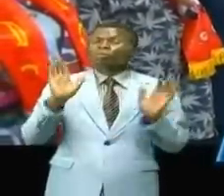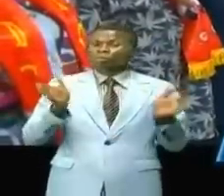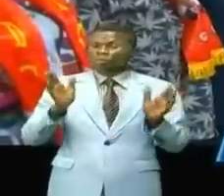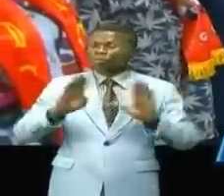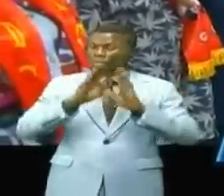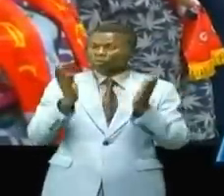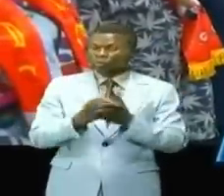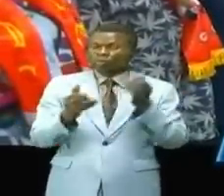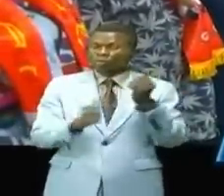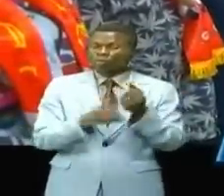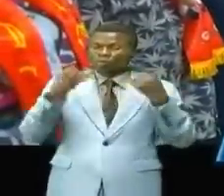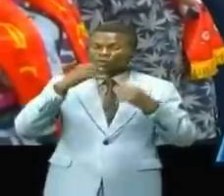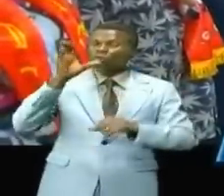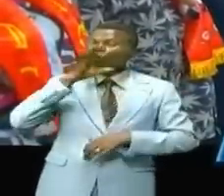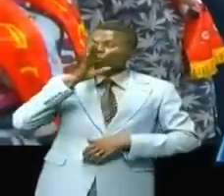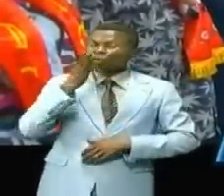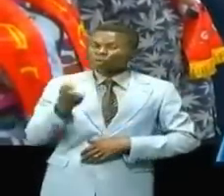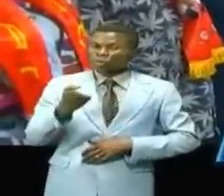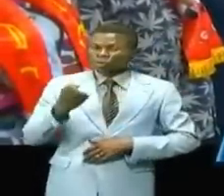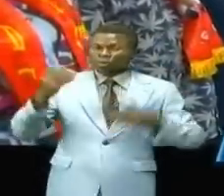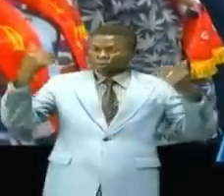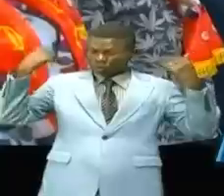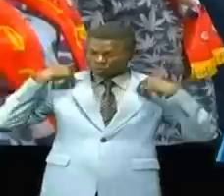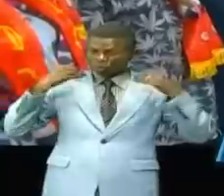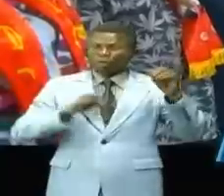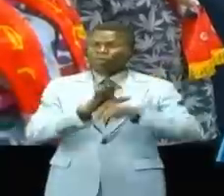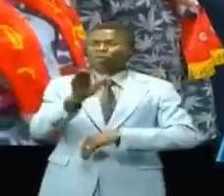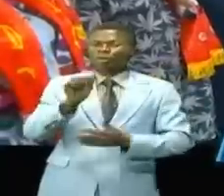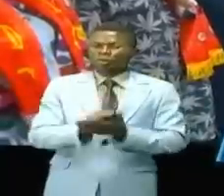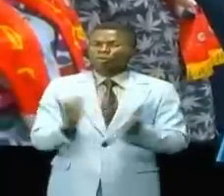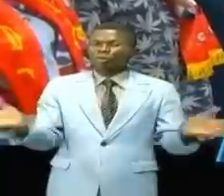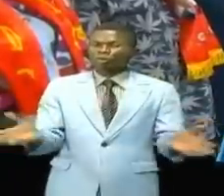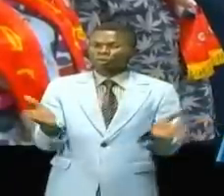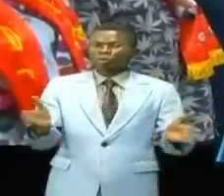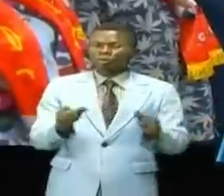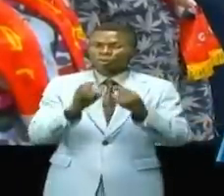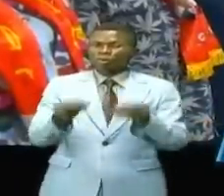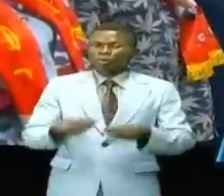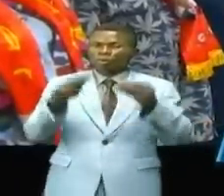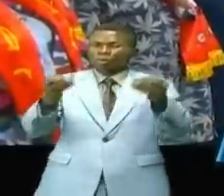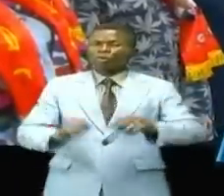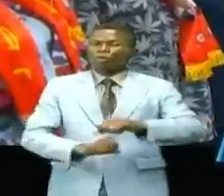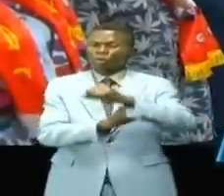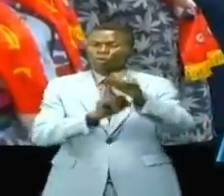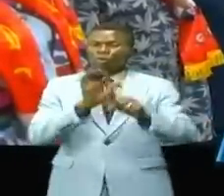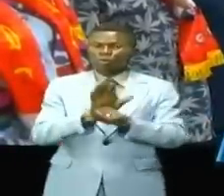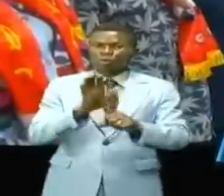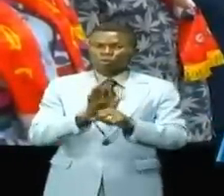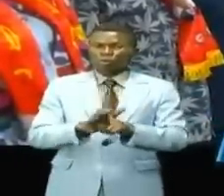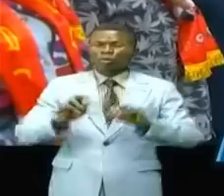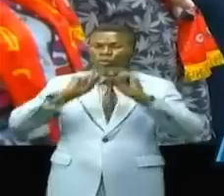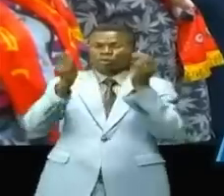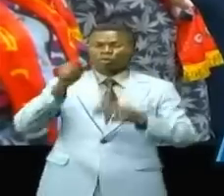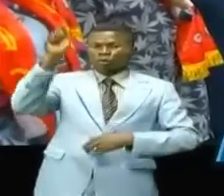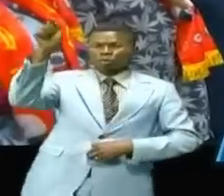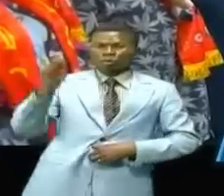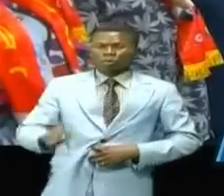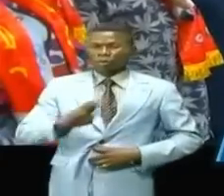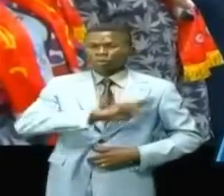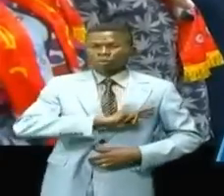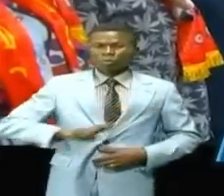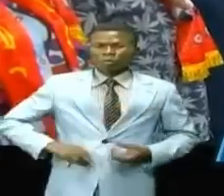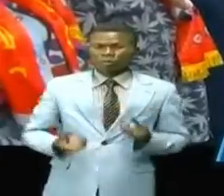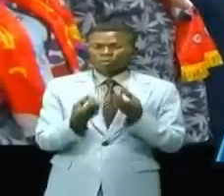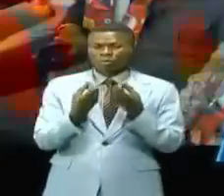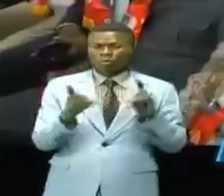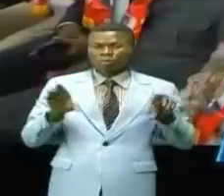ces désinformateurs et leurs commanditaires. Encourageons et apportons notre soutien total aux forces armées de la République